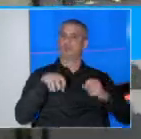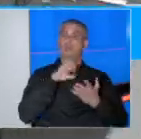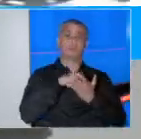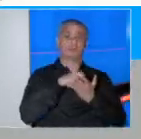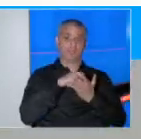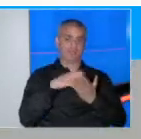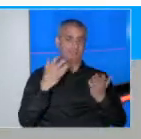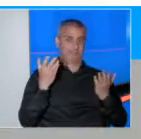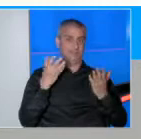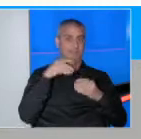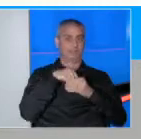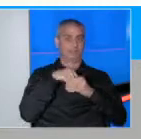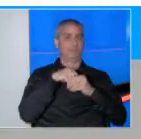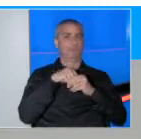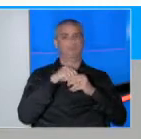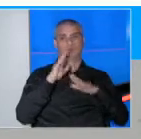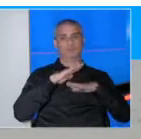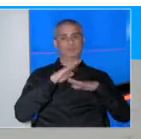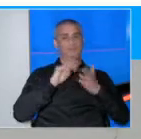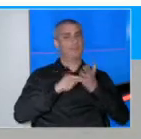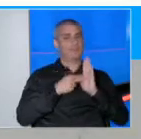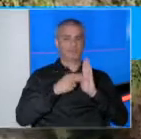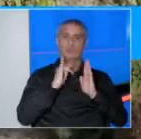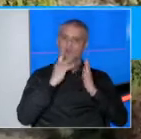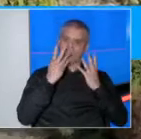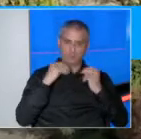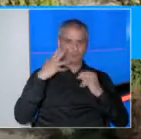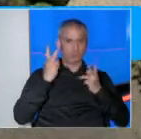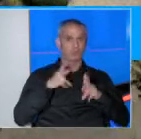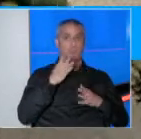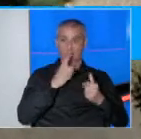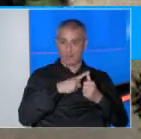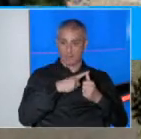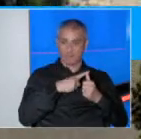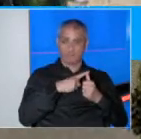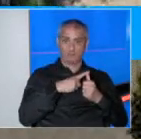המרכזי במסגרת של גיבוש וקידום מדיניות, אבל טוב שיש את היכולת הזאת,